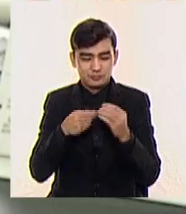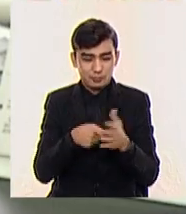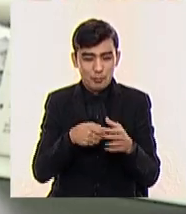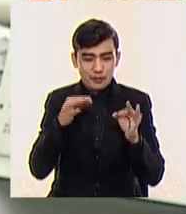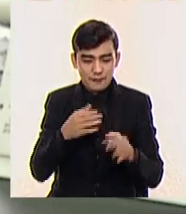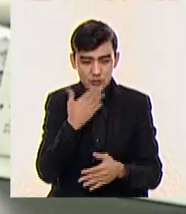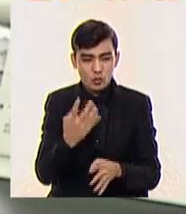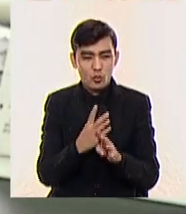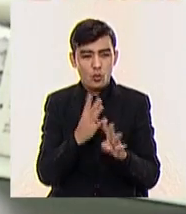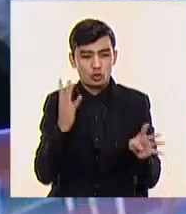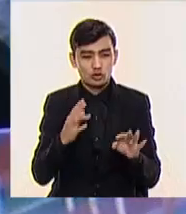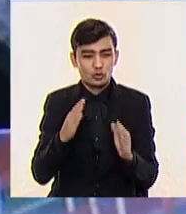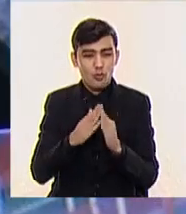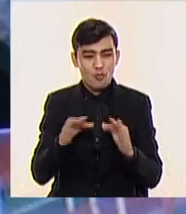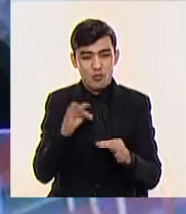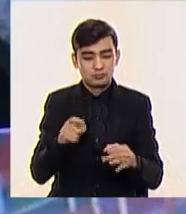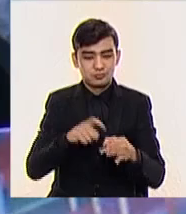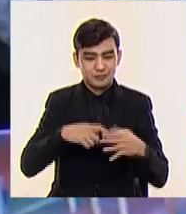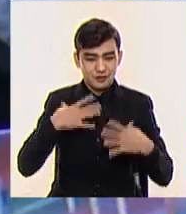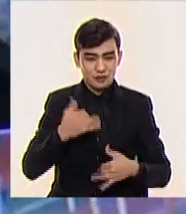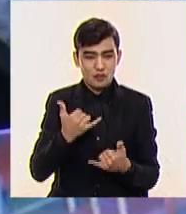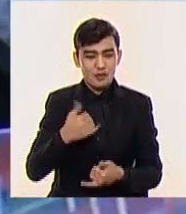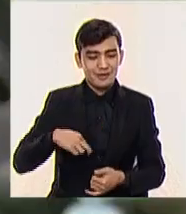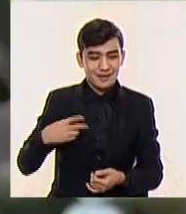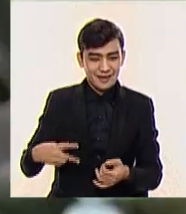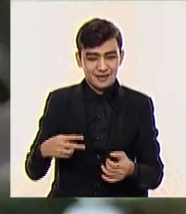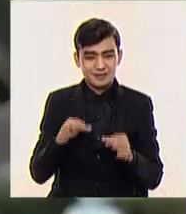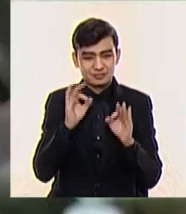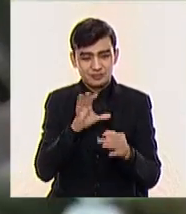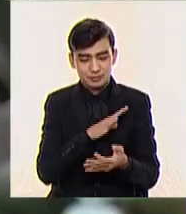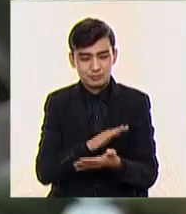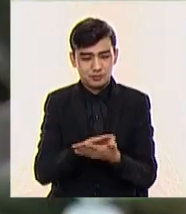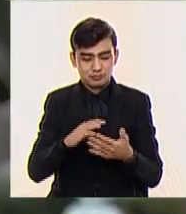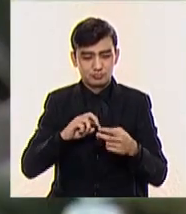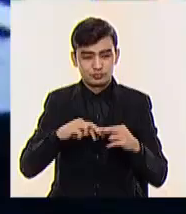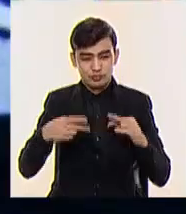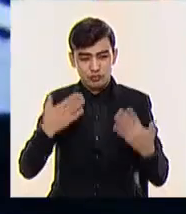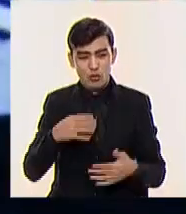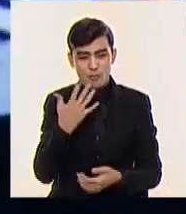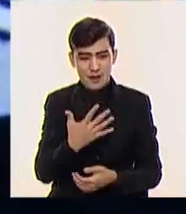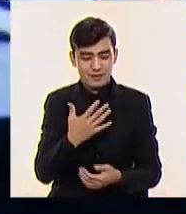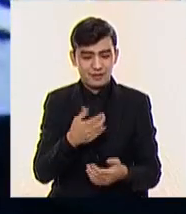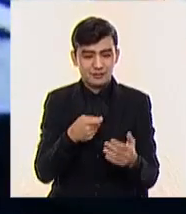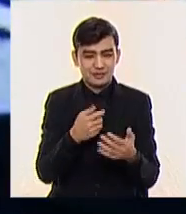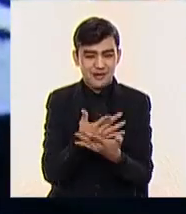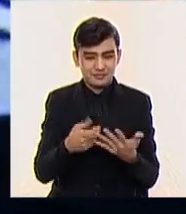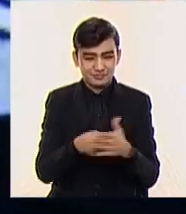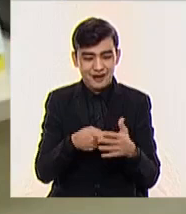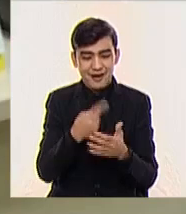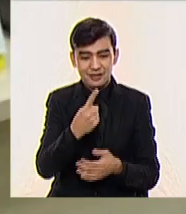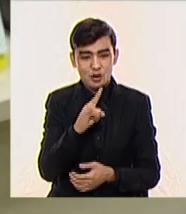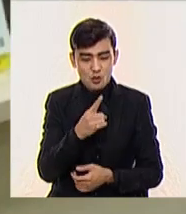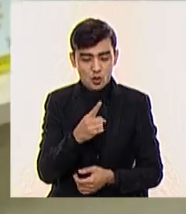ставили в очередь на жилье. Сегодня директор сообщила, все недочеты исправили. Добавляет, что на пятиразовое питание на одного